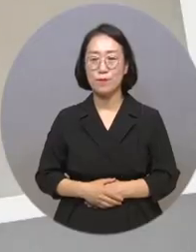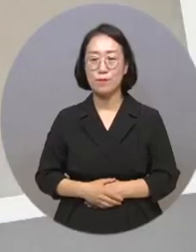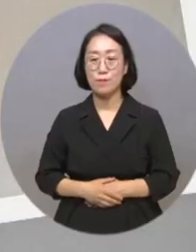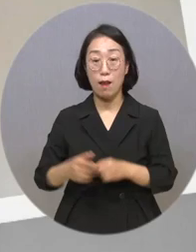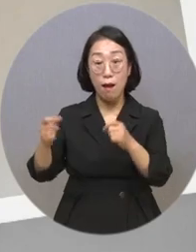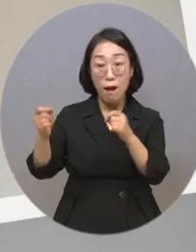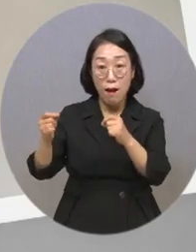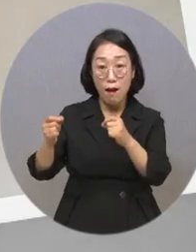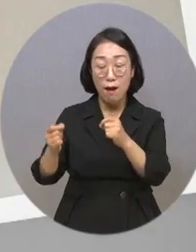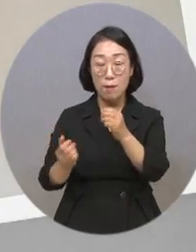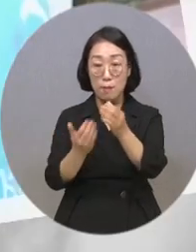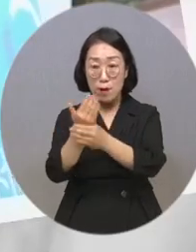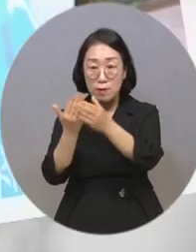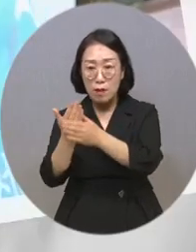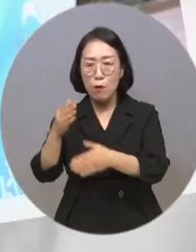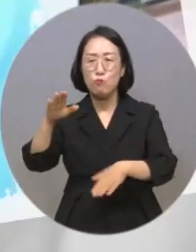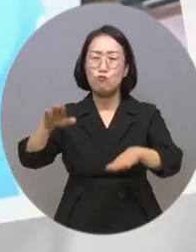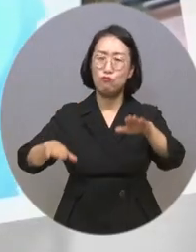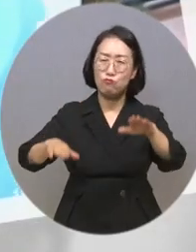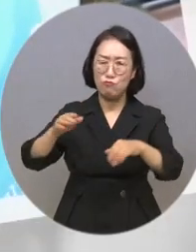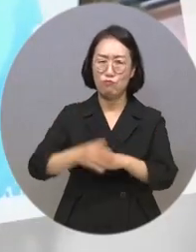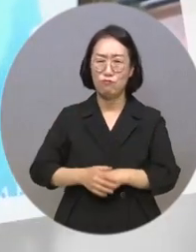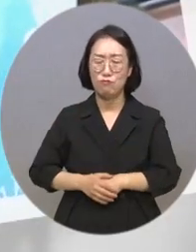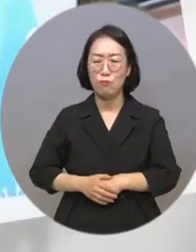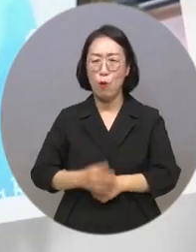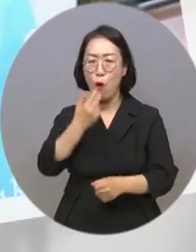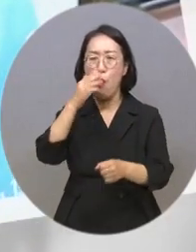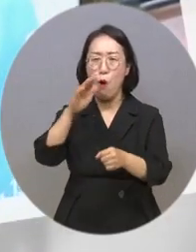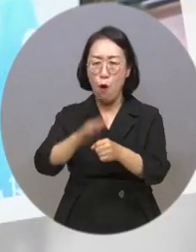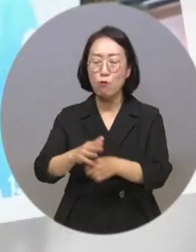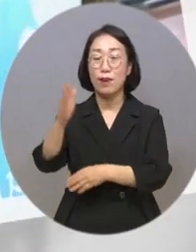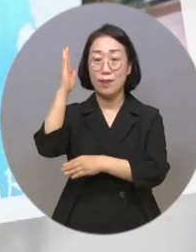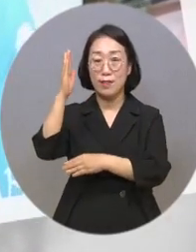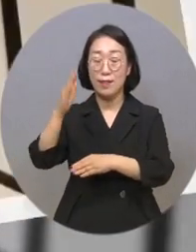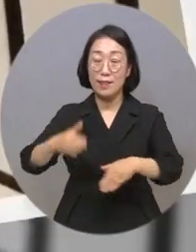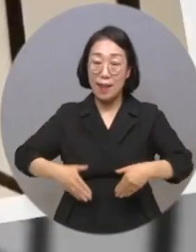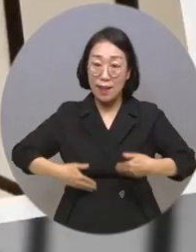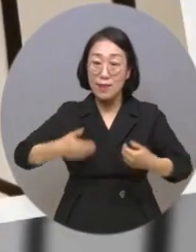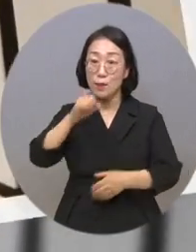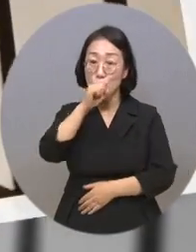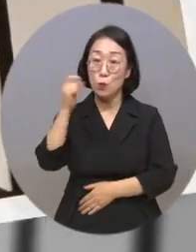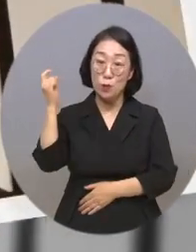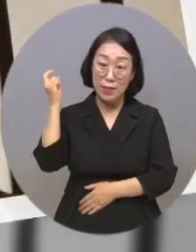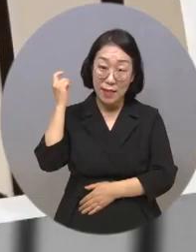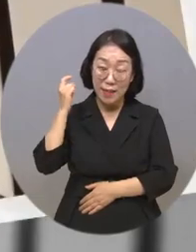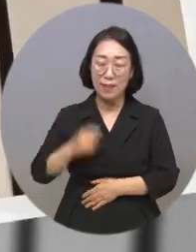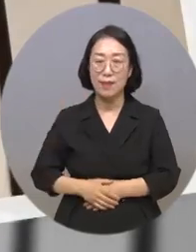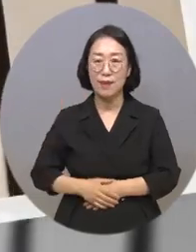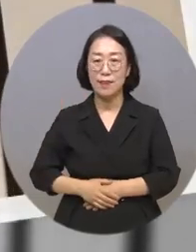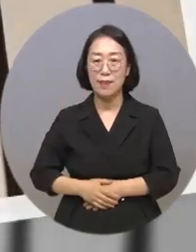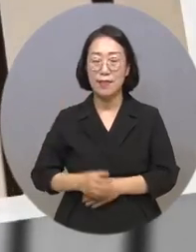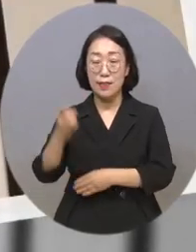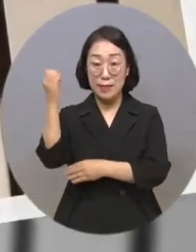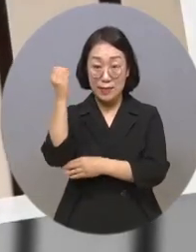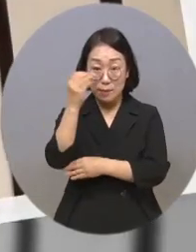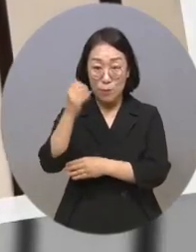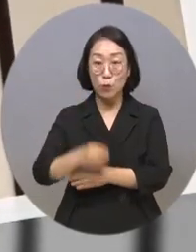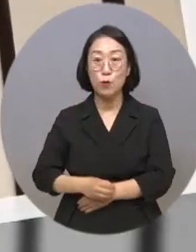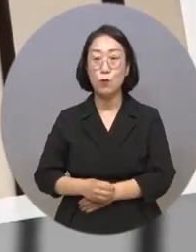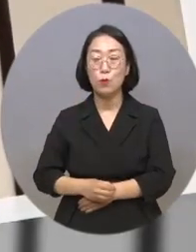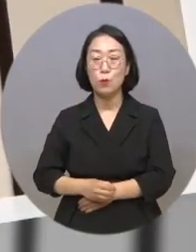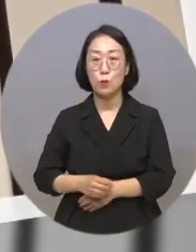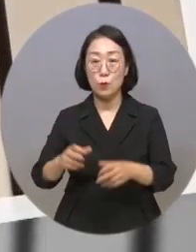우리 주변에서 일어나는 불공정한 사례부터 억울한 사연, 따뜻한 미담까지 장애인신문과 웰페어